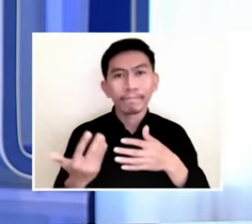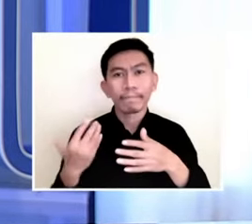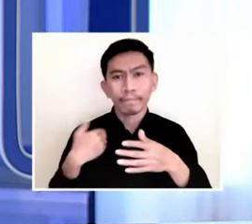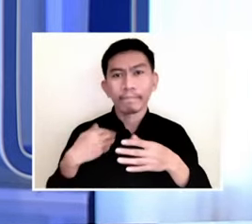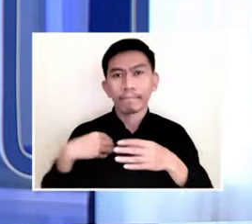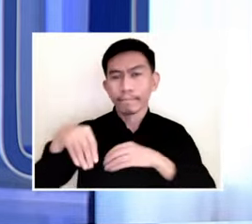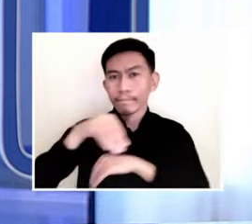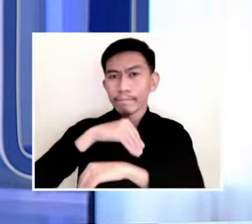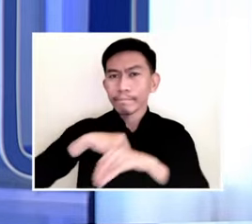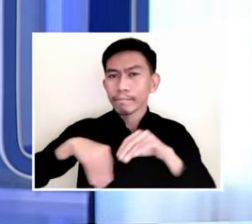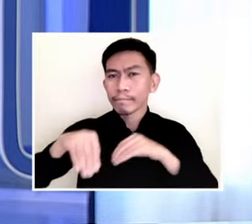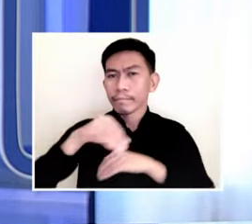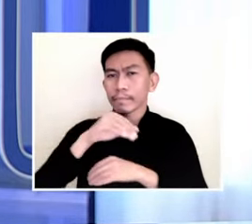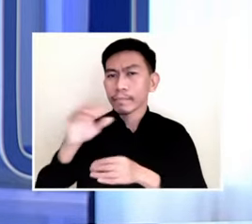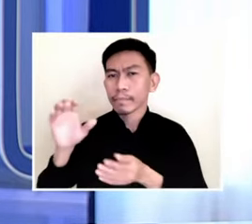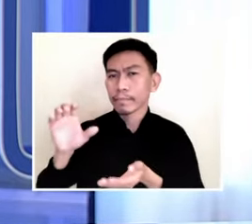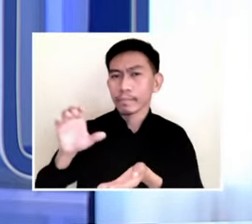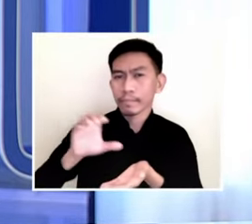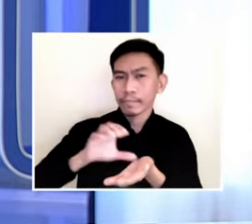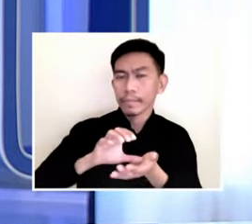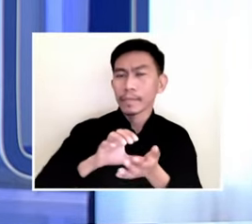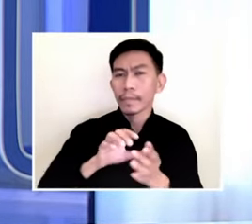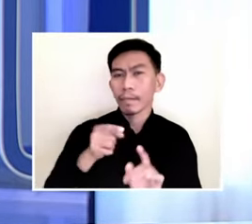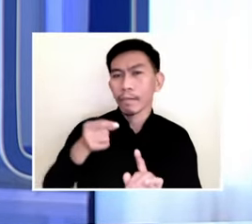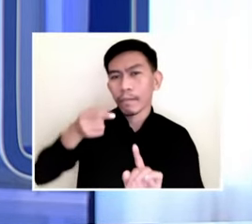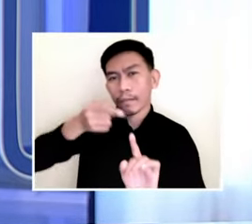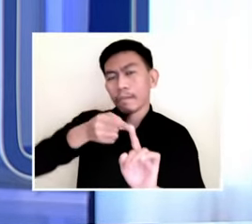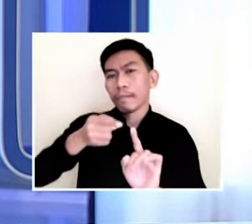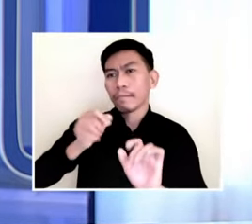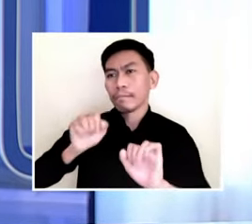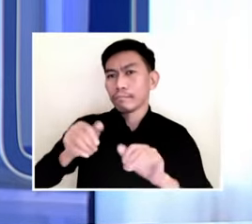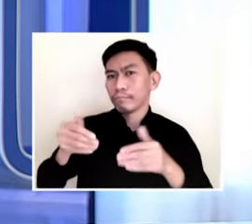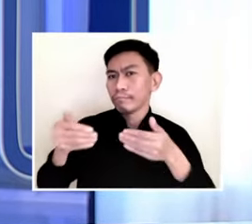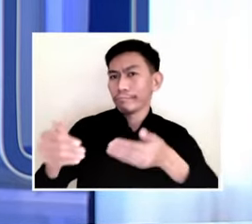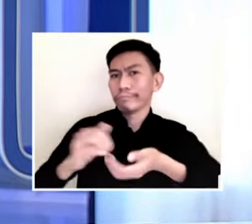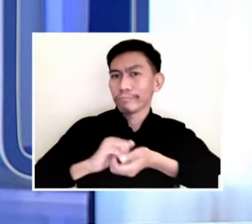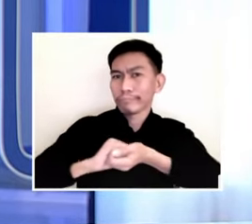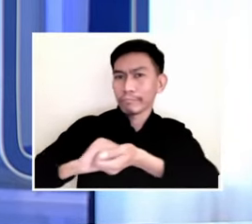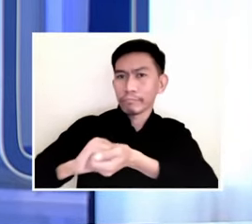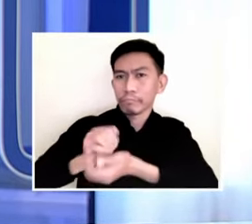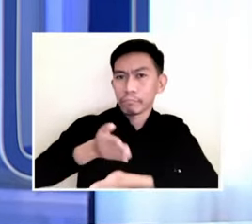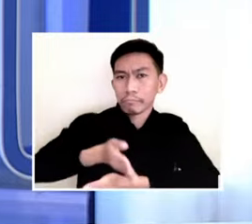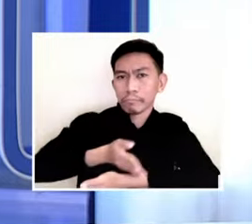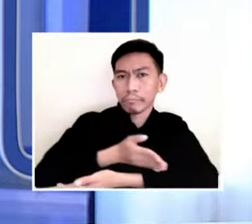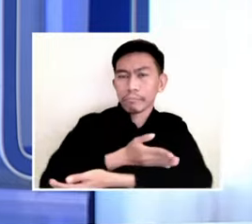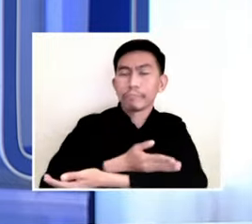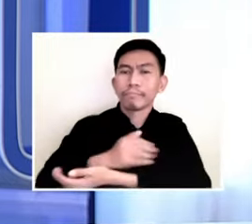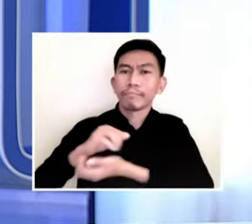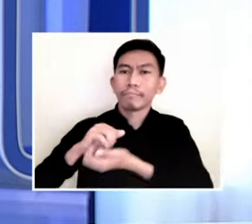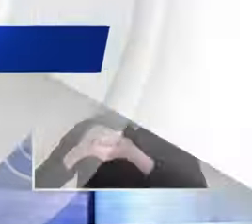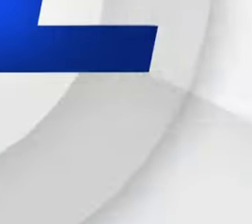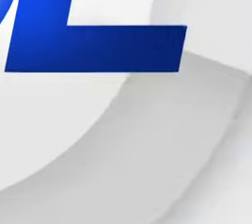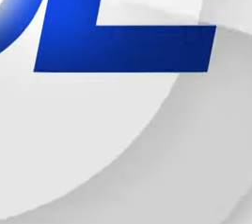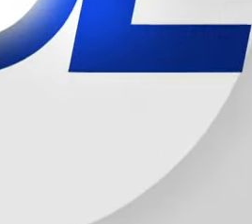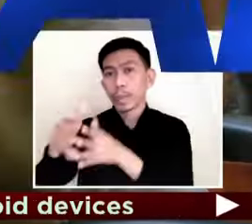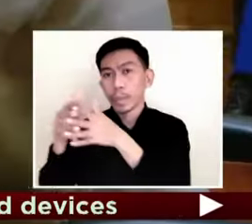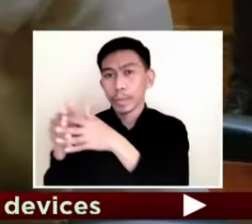na palakasin ang ugnayang kalakalan ng dalawang bansa. Nagpapatrol, Jackie Pascual.